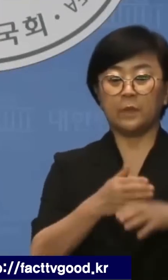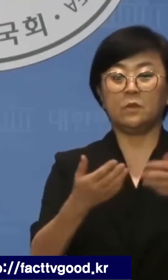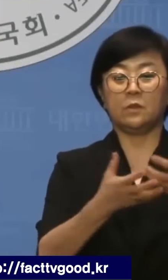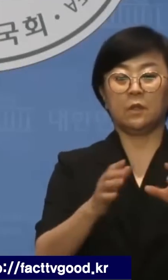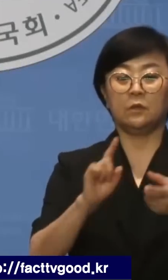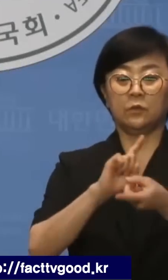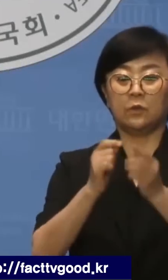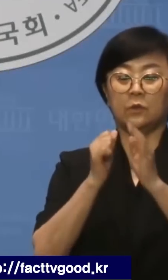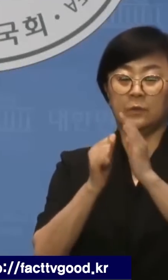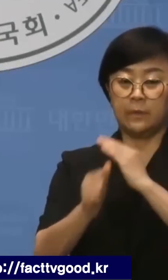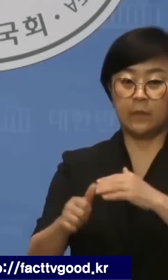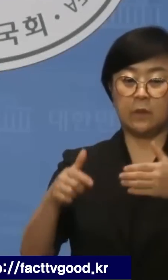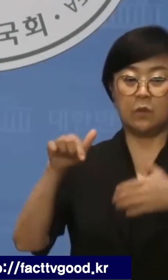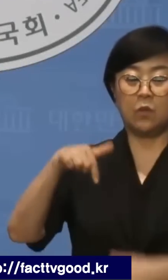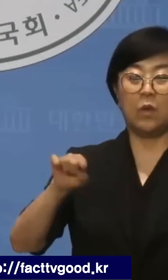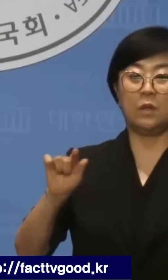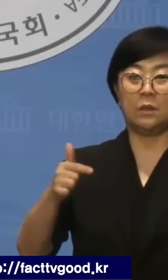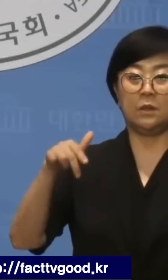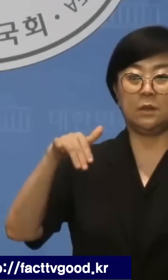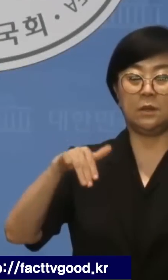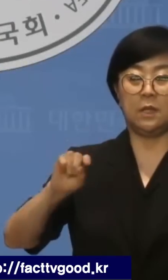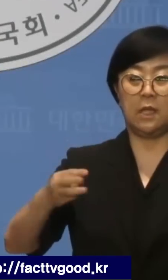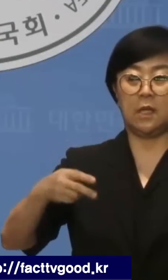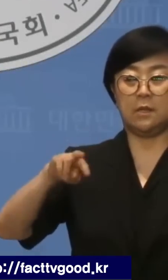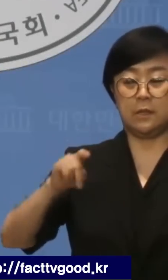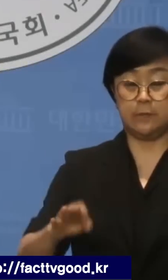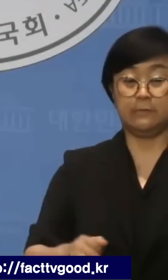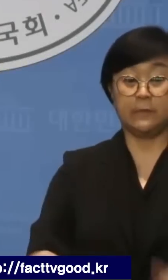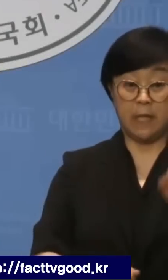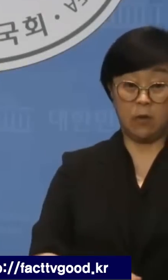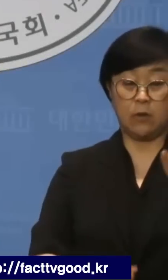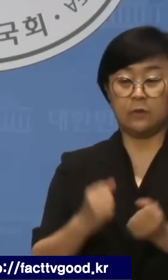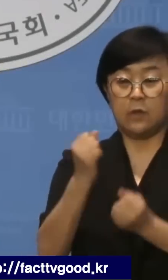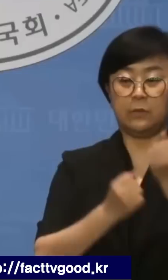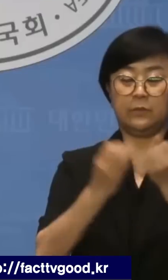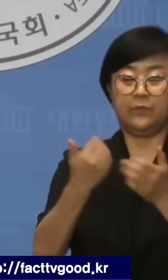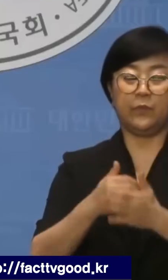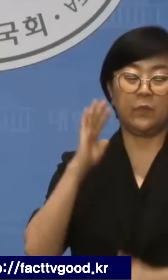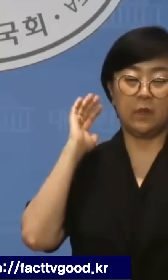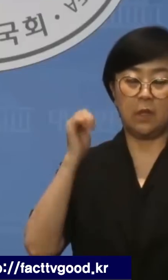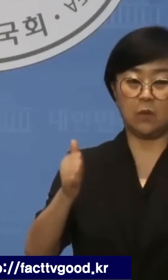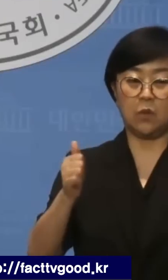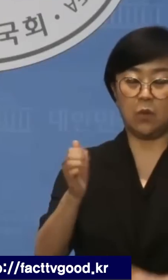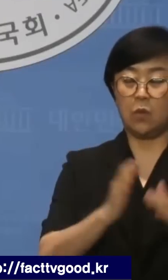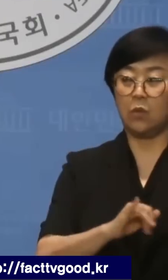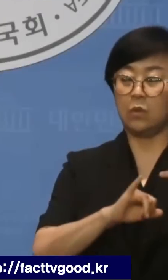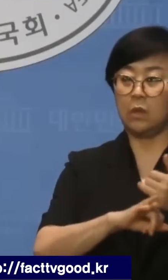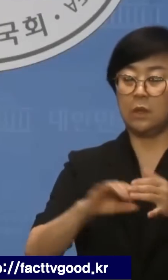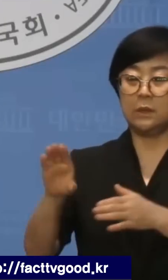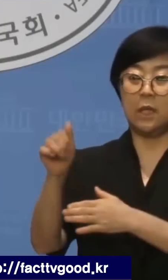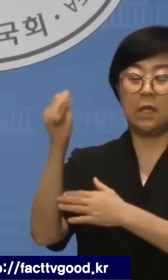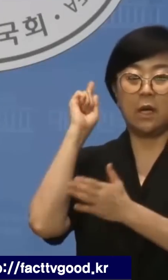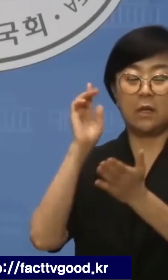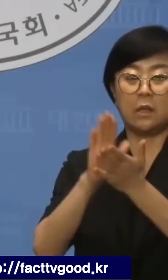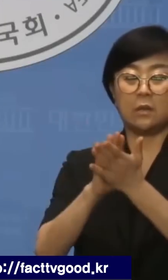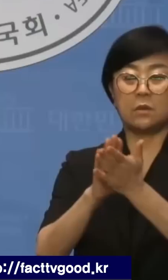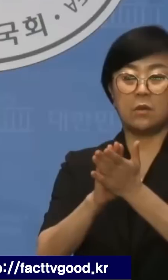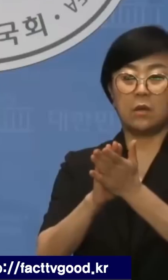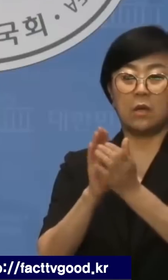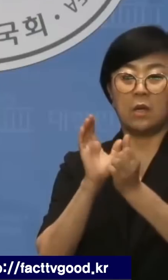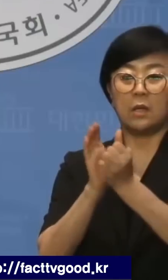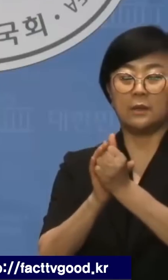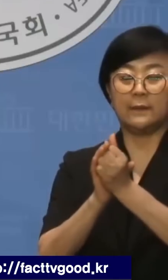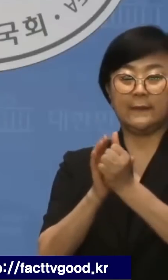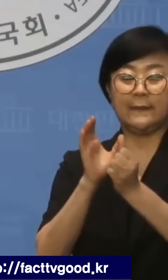민주당 수석대변인 권칠승입니다. 한 건의 브리핑을 하도록 하겠습니다. 대통령 공약인데 장관이 알아서 하라니